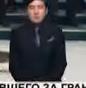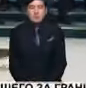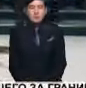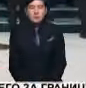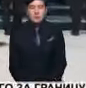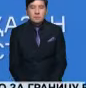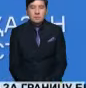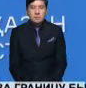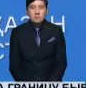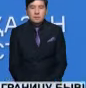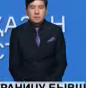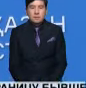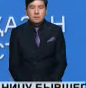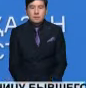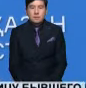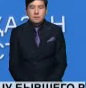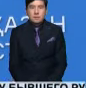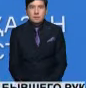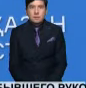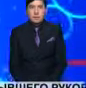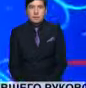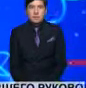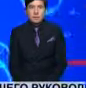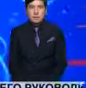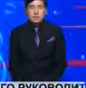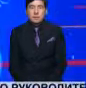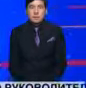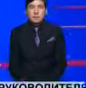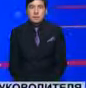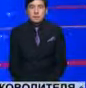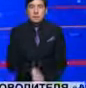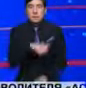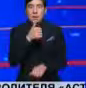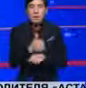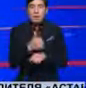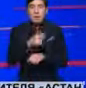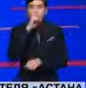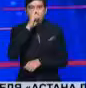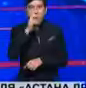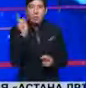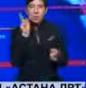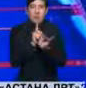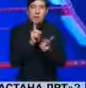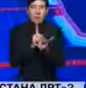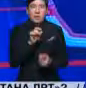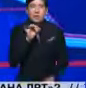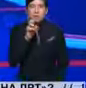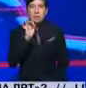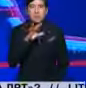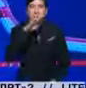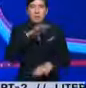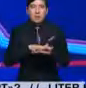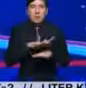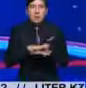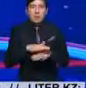Насекенова, Баужан Жолдыбалин, Алмаз Жолубаев, Астана Таймс. Глава государства провел встречу с президентом Европейского банка